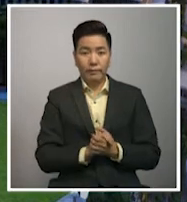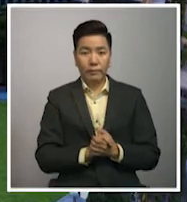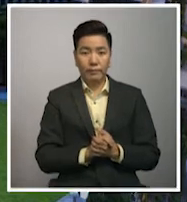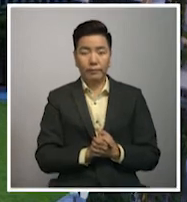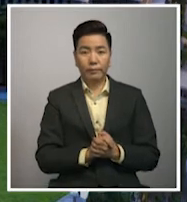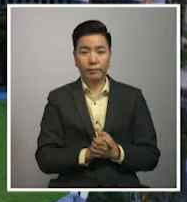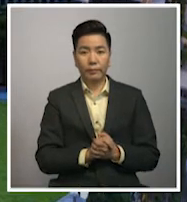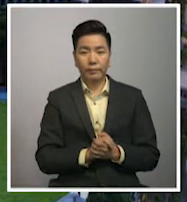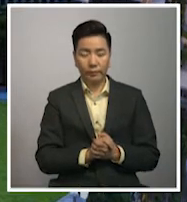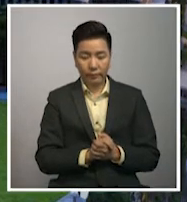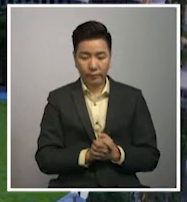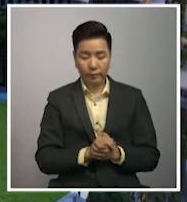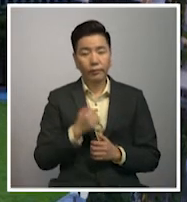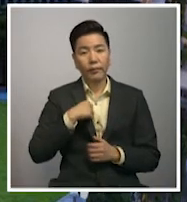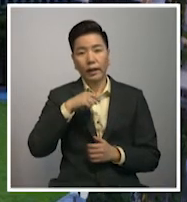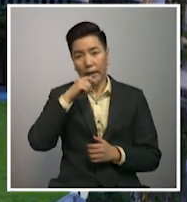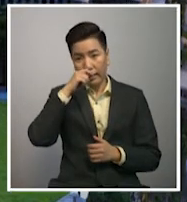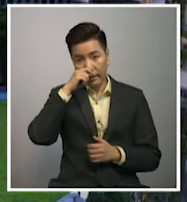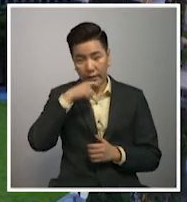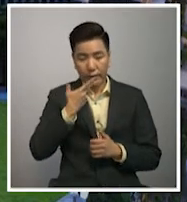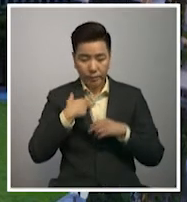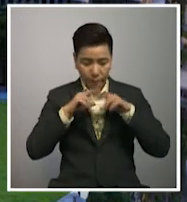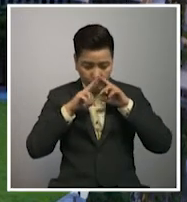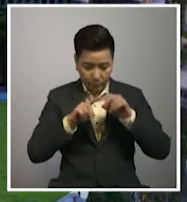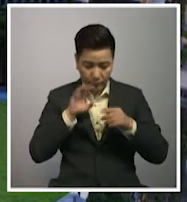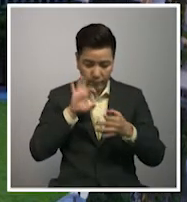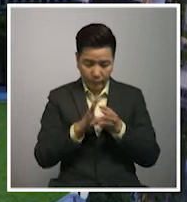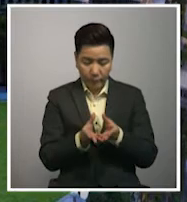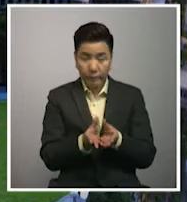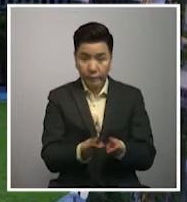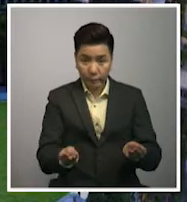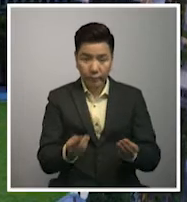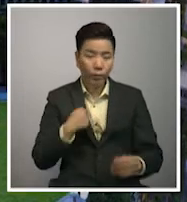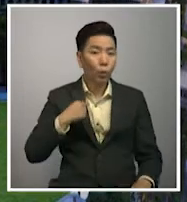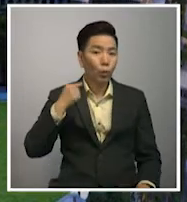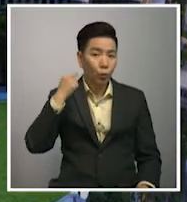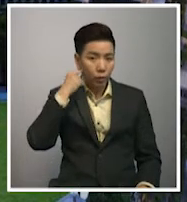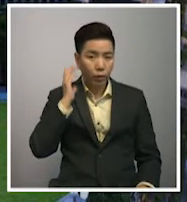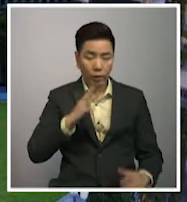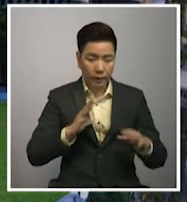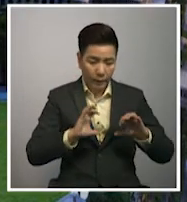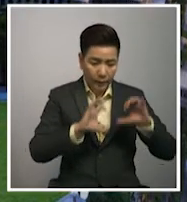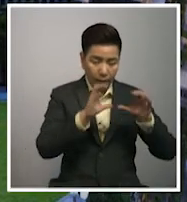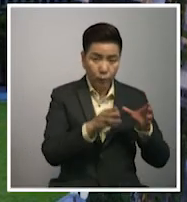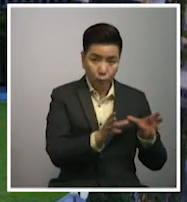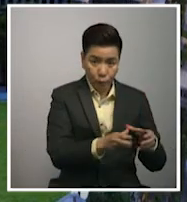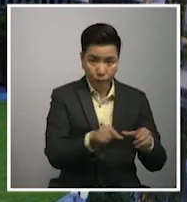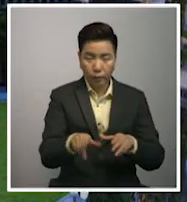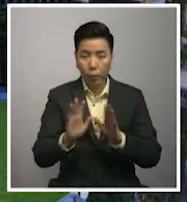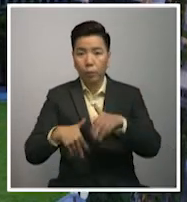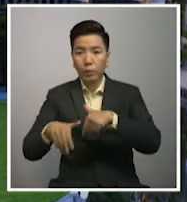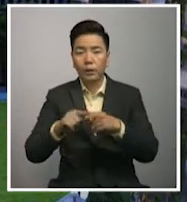ไปกันที่คณะกรรมการวิสามัญพิจารณาปัญหาศึกษาที่เรื่องของที่ดินนะครับได้เป็นการรับฟังความเห็นจากส่วนราชการรวมไปถึงพี่น้องประชาช